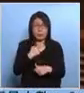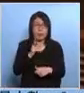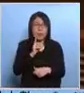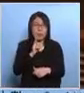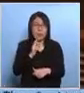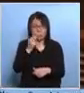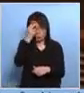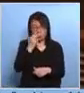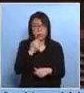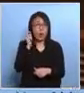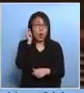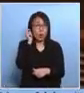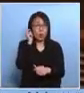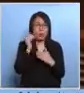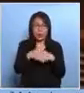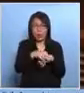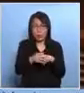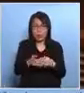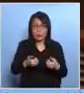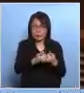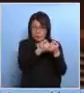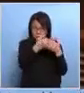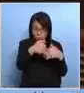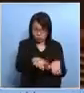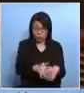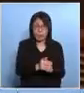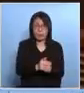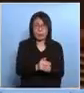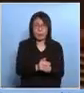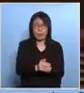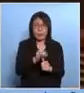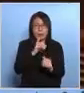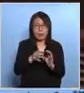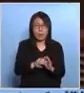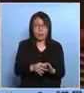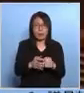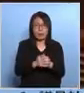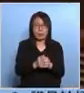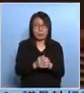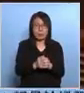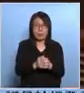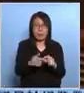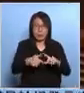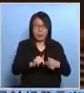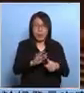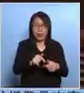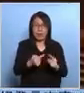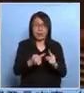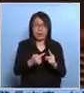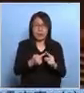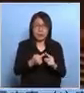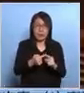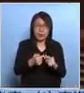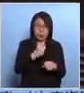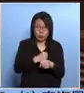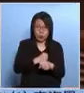的伴侶，她在外國組織了家庭，透過一些方法，可能是人工受孕，可能是其